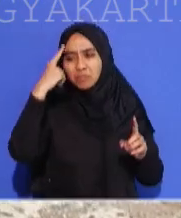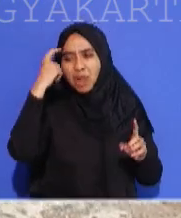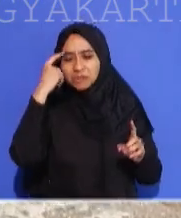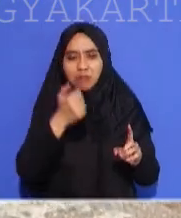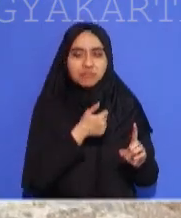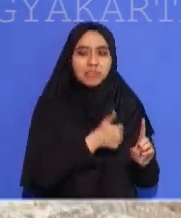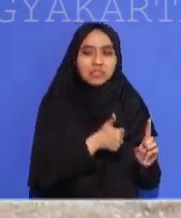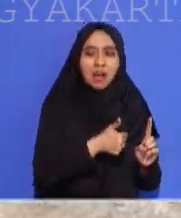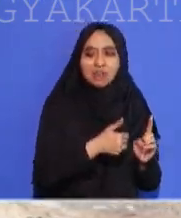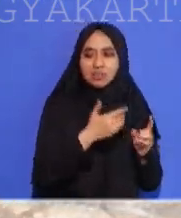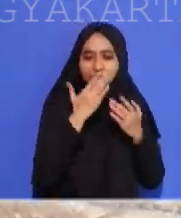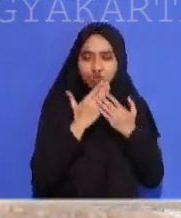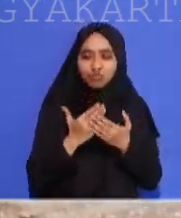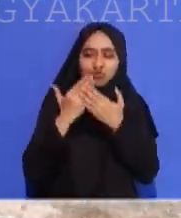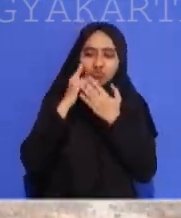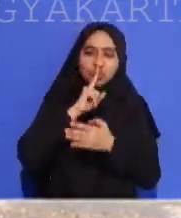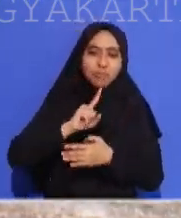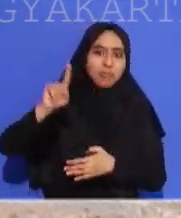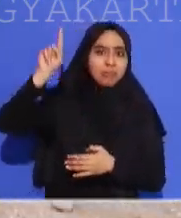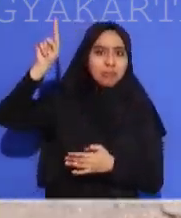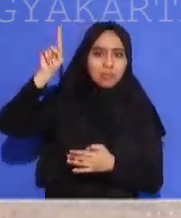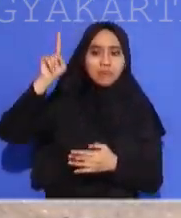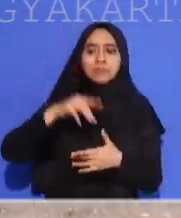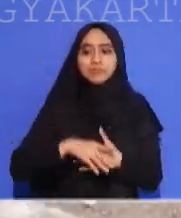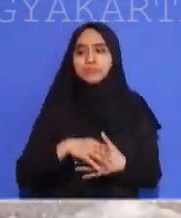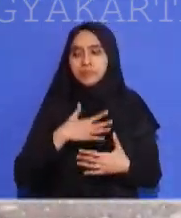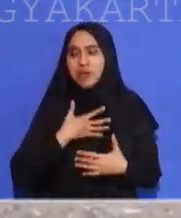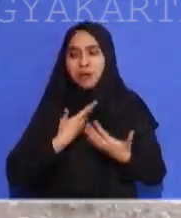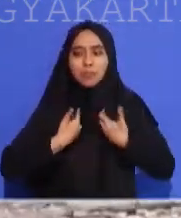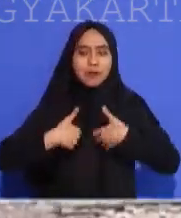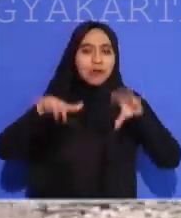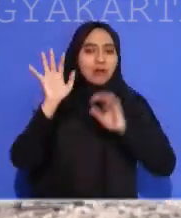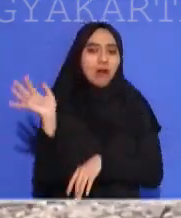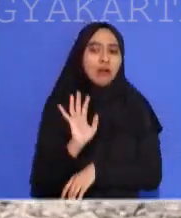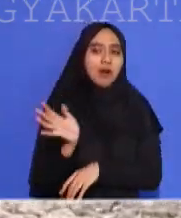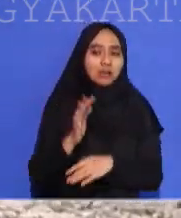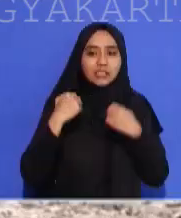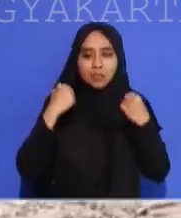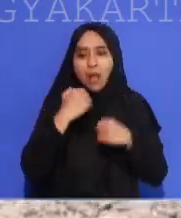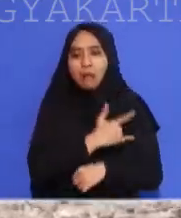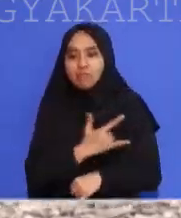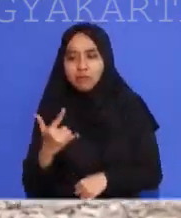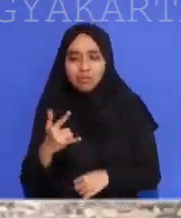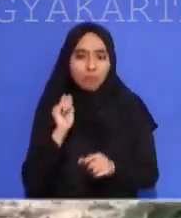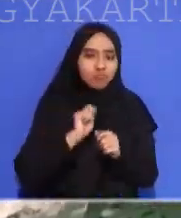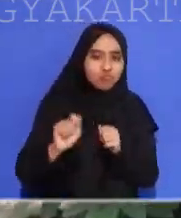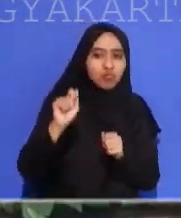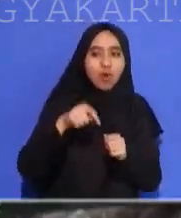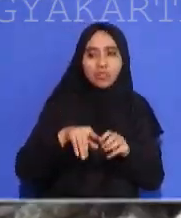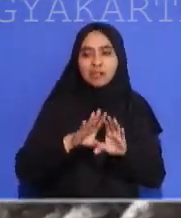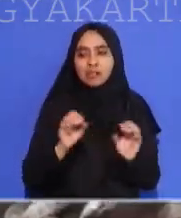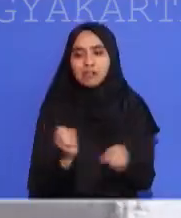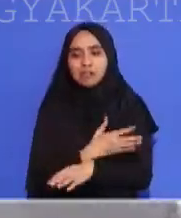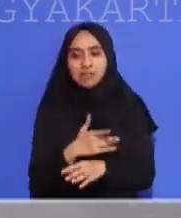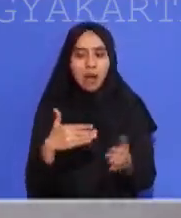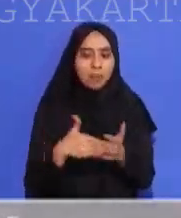mulai dari rasa syukur kepada Tuhan Yang Maha Esa sikap pantang menyerah hingga semangat untuk terus selalu berkarya dan bekerja meski di tengah